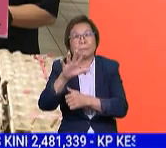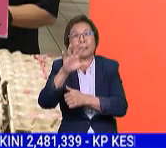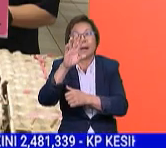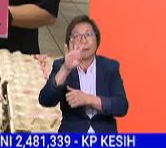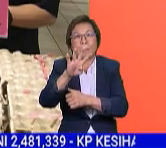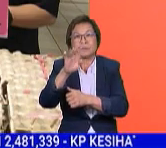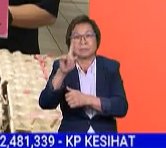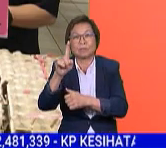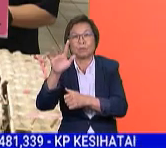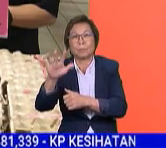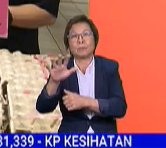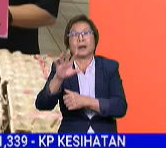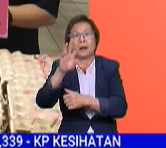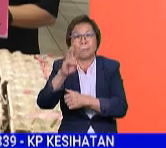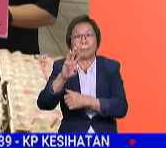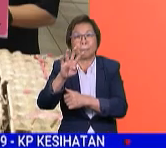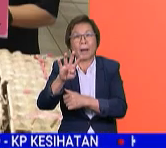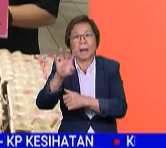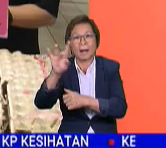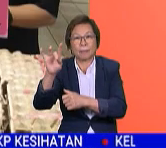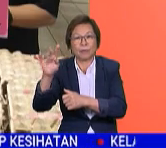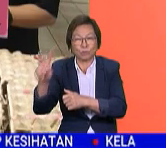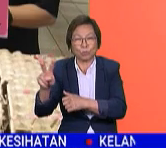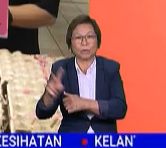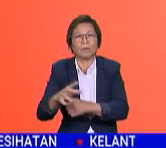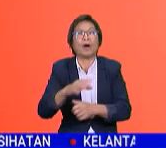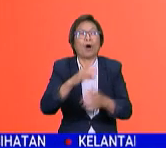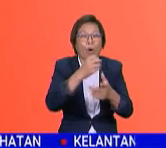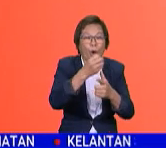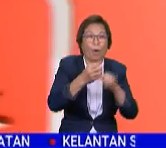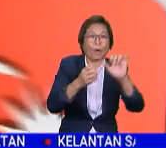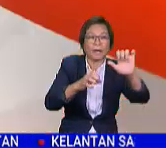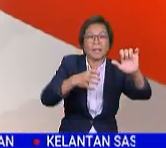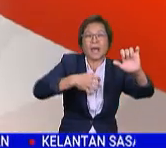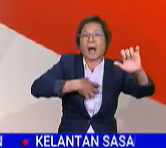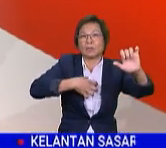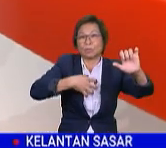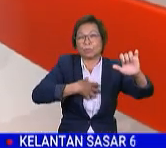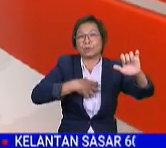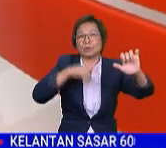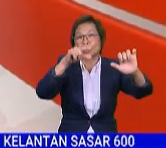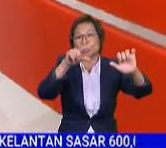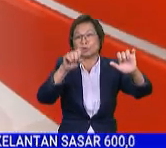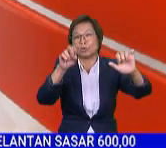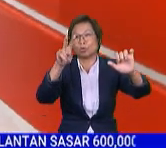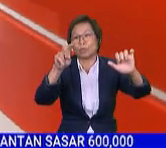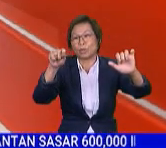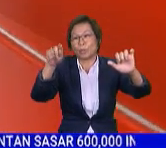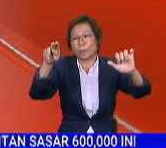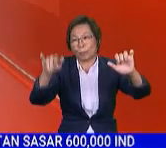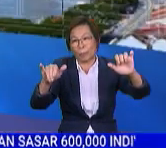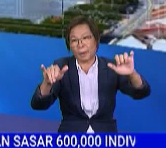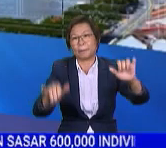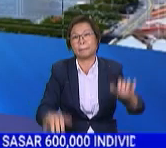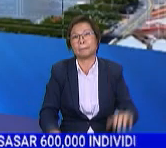12862 atau laman sesawang iad kepedean sgp.co be.my